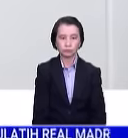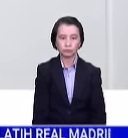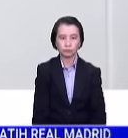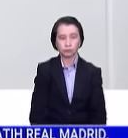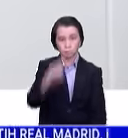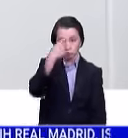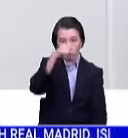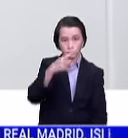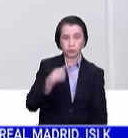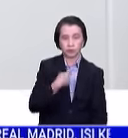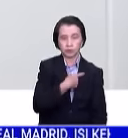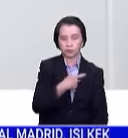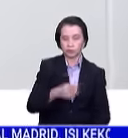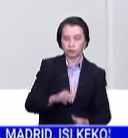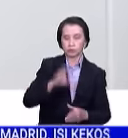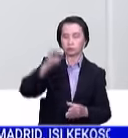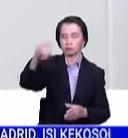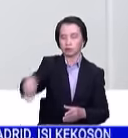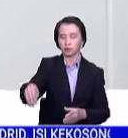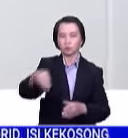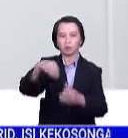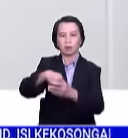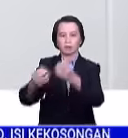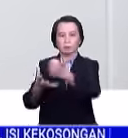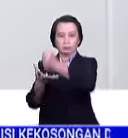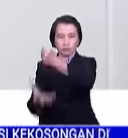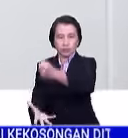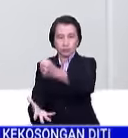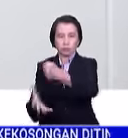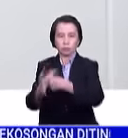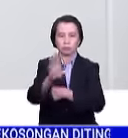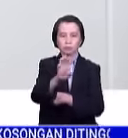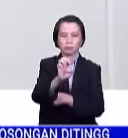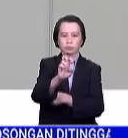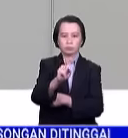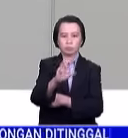Untuk kita sumbangkan kepada tabung bencana COVID.